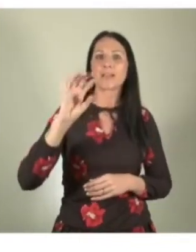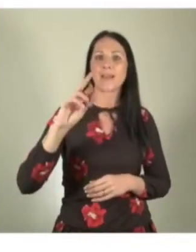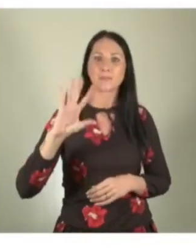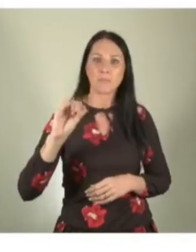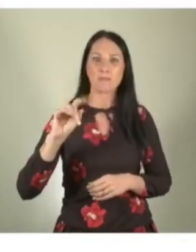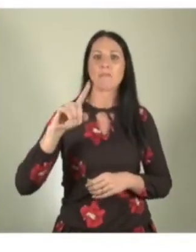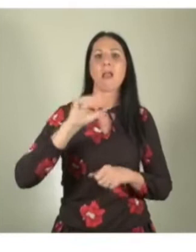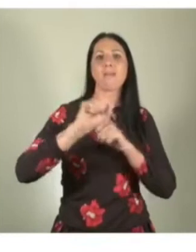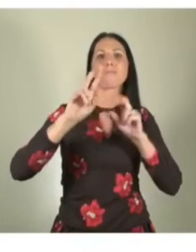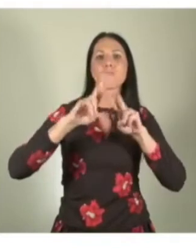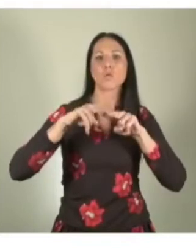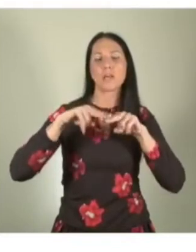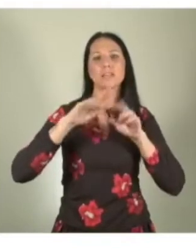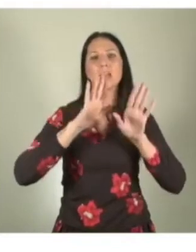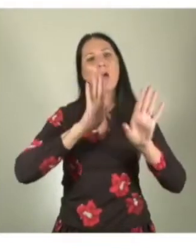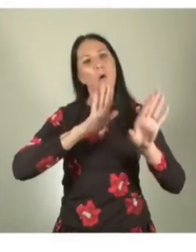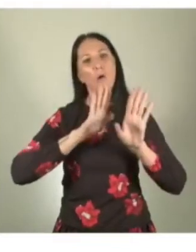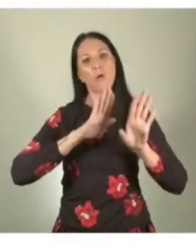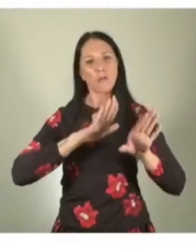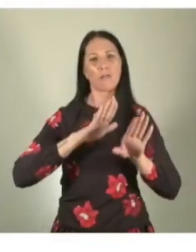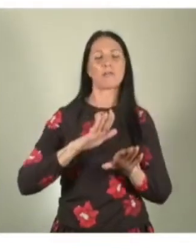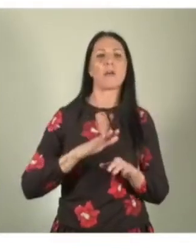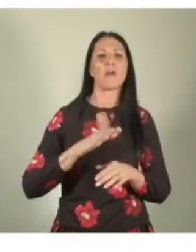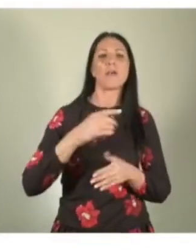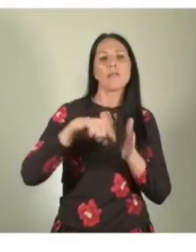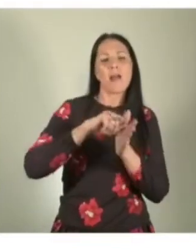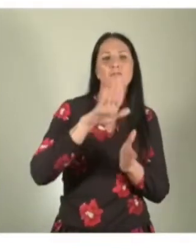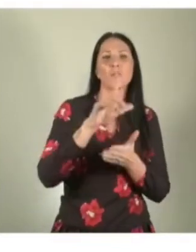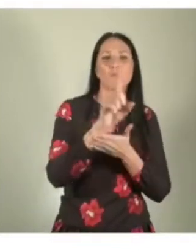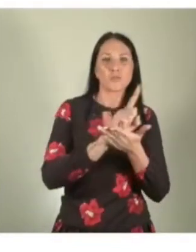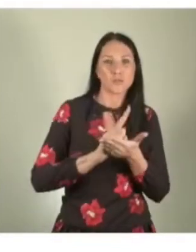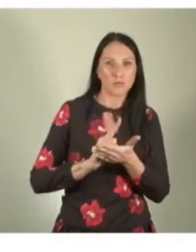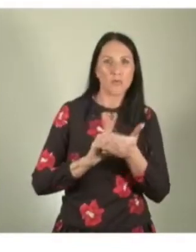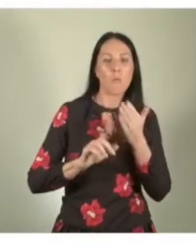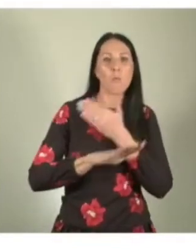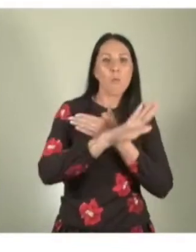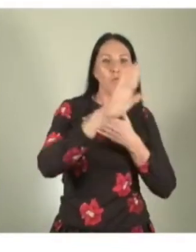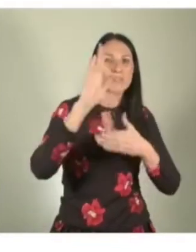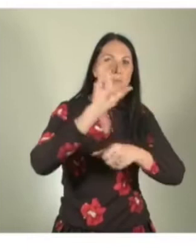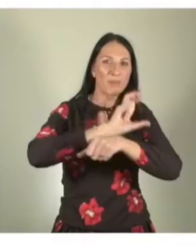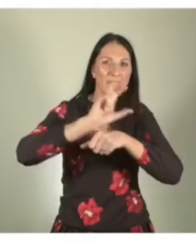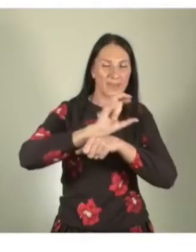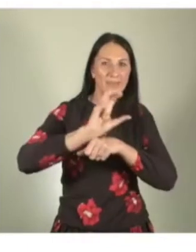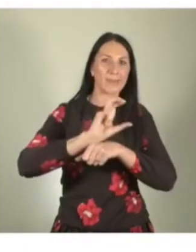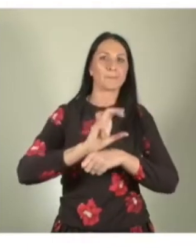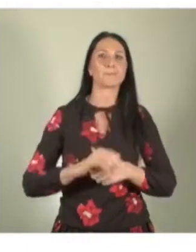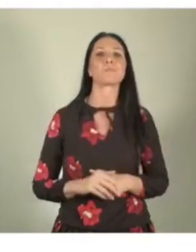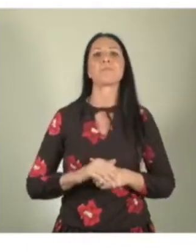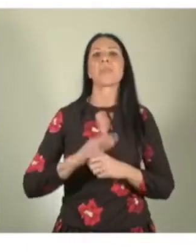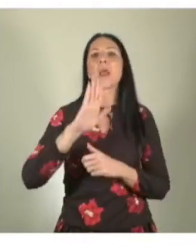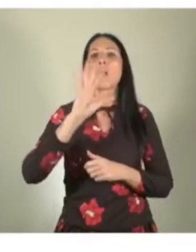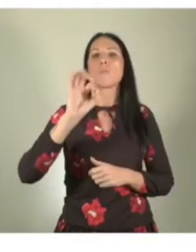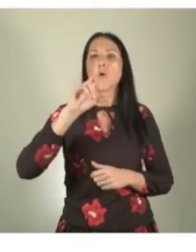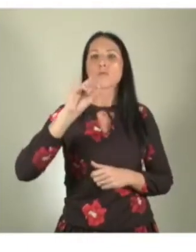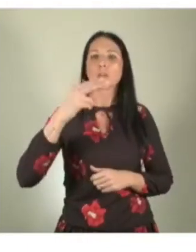związany z Fundacją Ochrony Dziedzictwa Przemysłowego Śląska, Muzea Techniki. pani doktor habilitowany Bożena Klimczak,